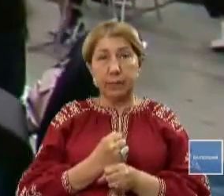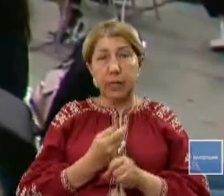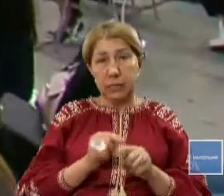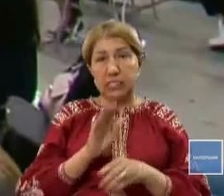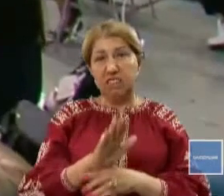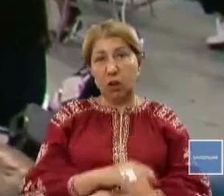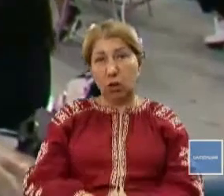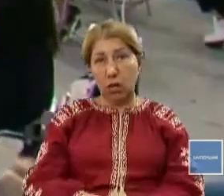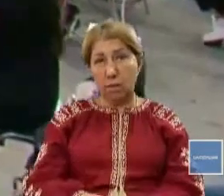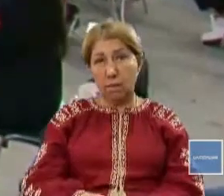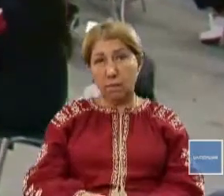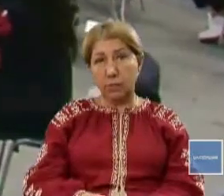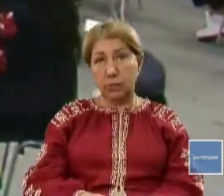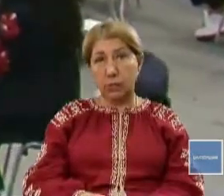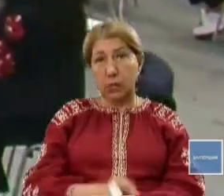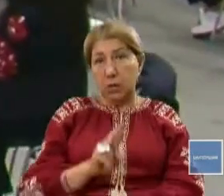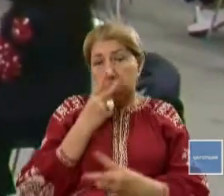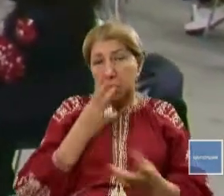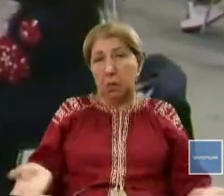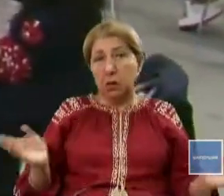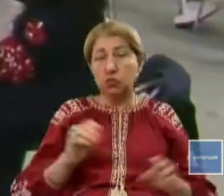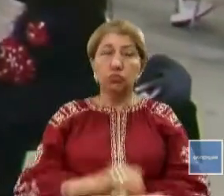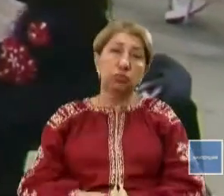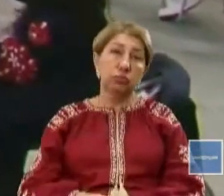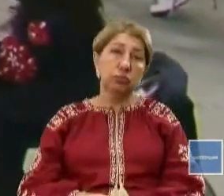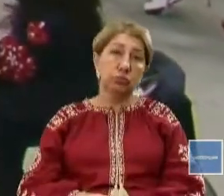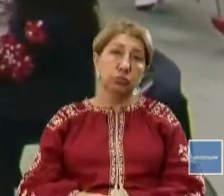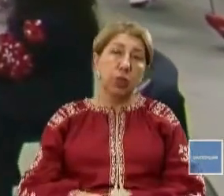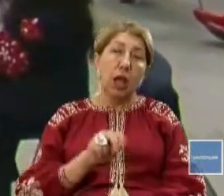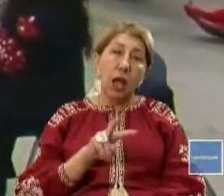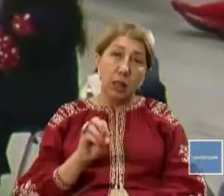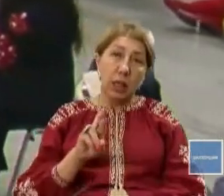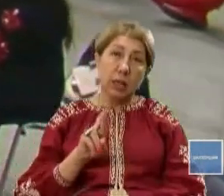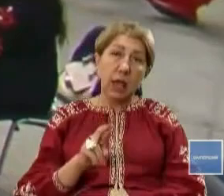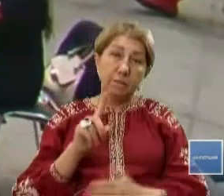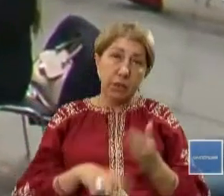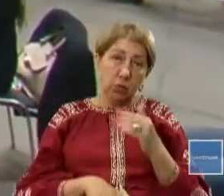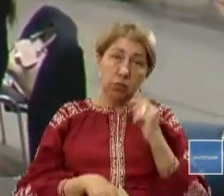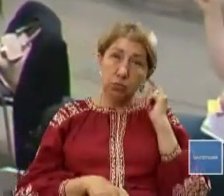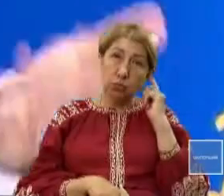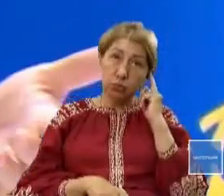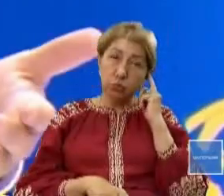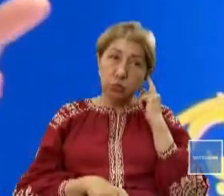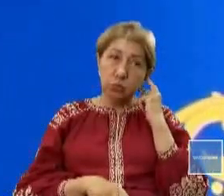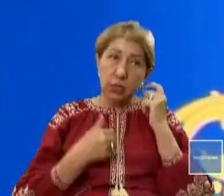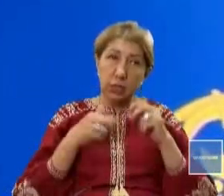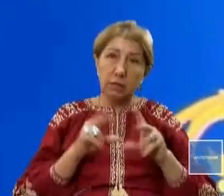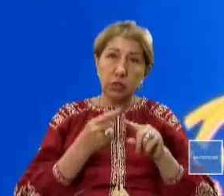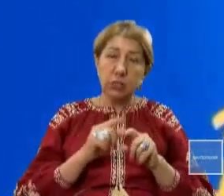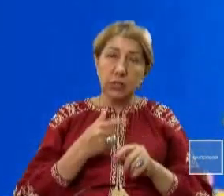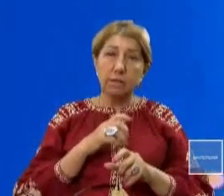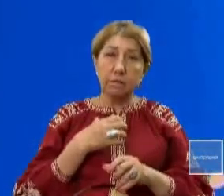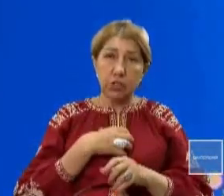вироки. Я їх не бачу. Але я вірю, ще раз скажу, я вважаю, що це важлива